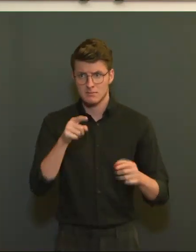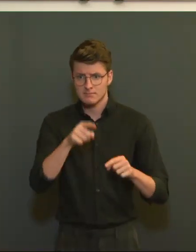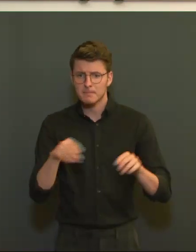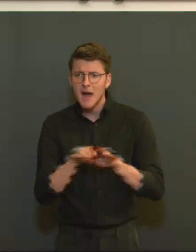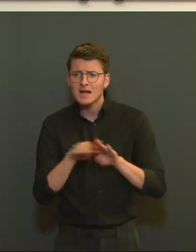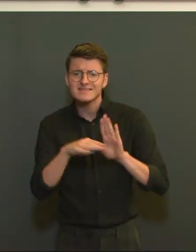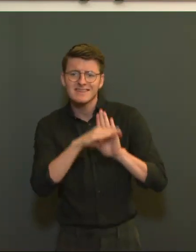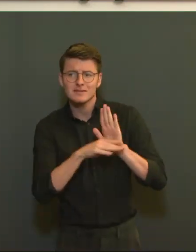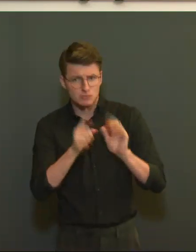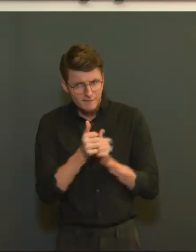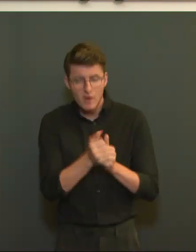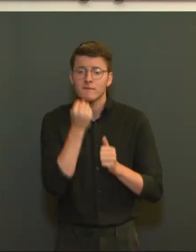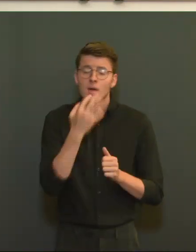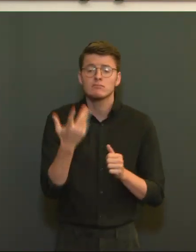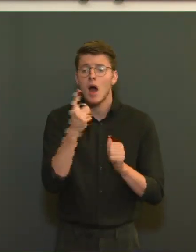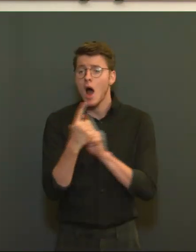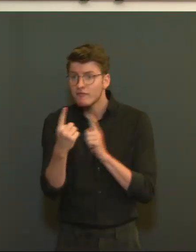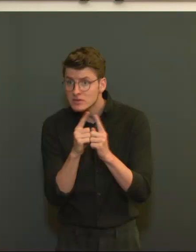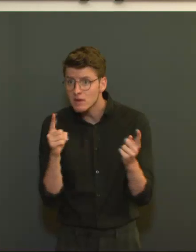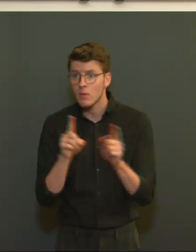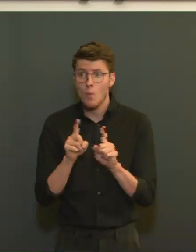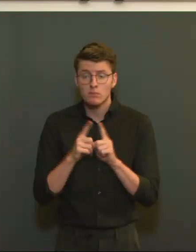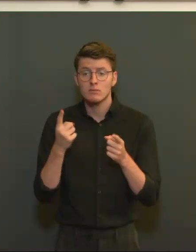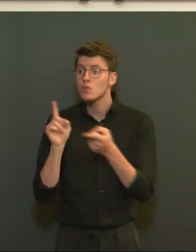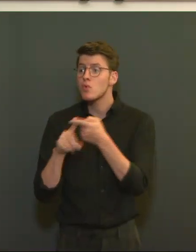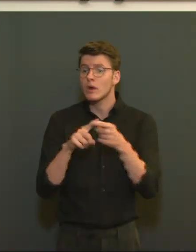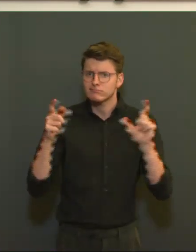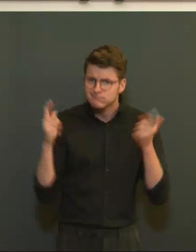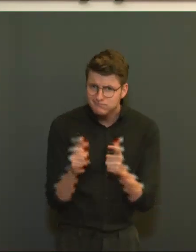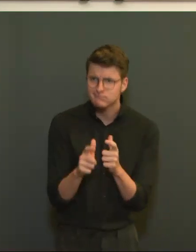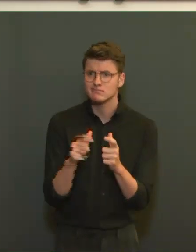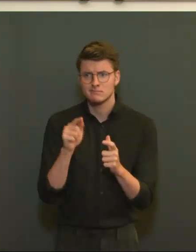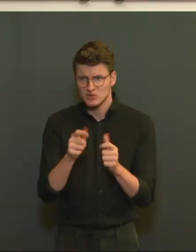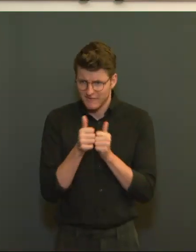afstand houden en het beperken van onze dichte contacten, te blijven respecteren.